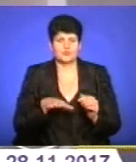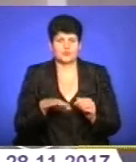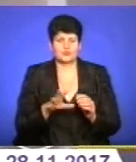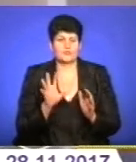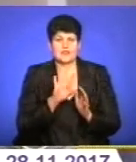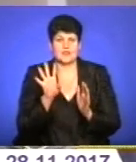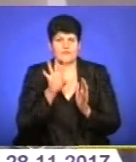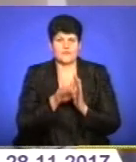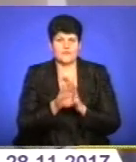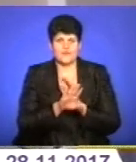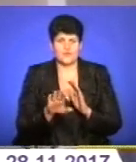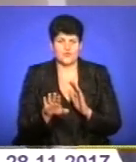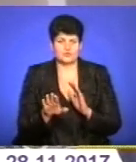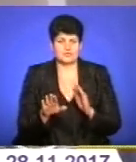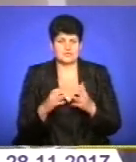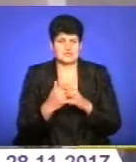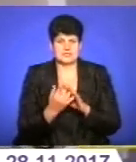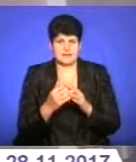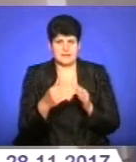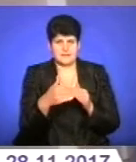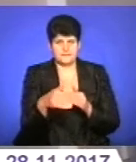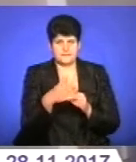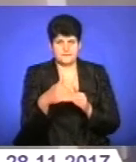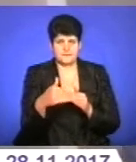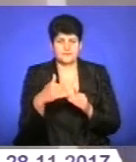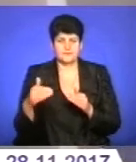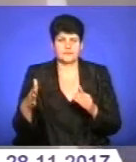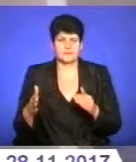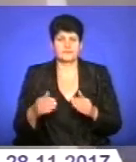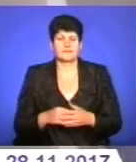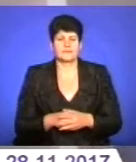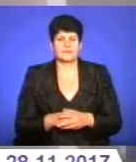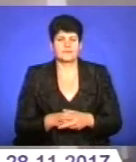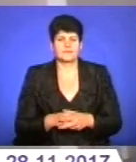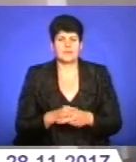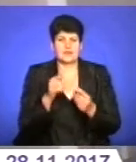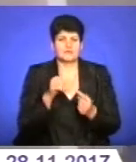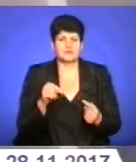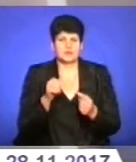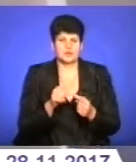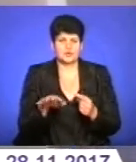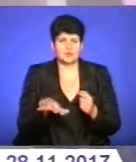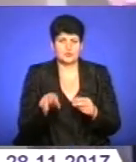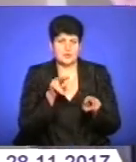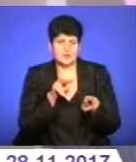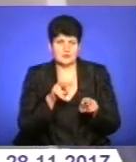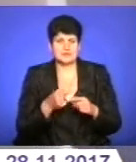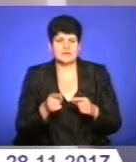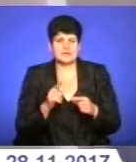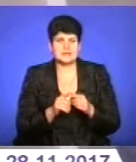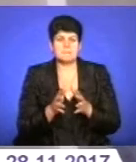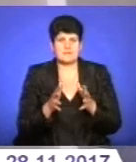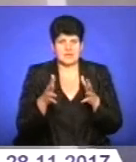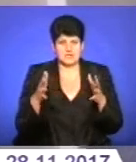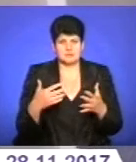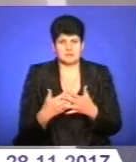входять, не доходять до меж населених пунктів, а самі населені пункти в зону не виходять. Ну і визначено зону нагляду. Це зона нагляду значно більша, це